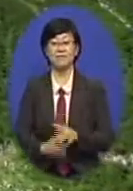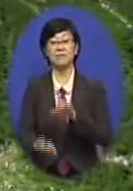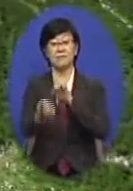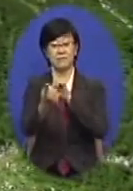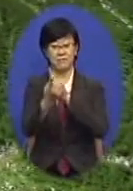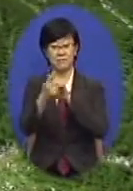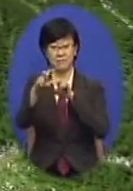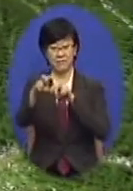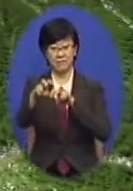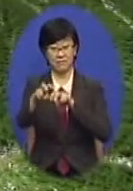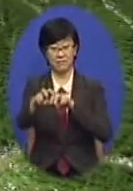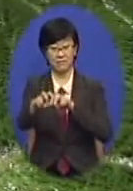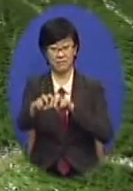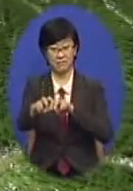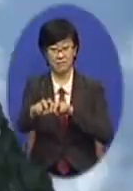잔을